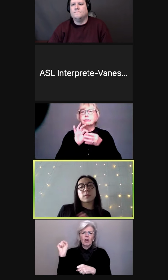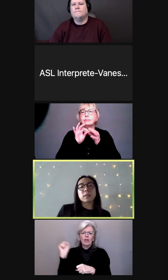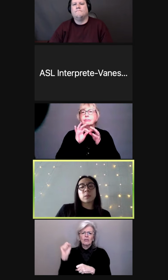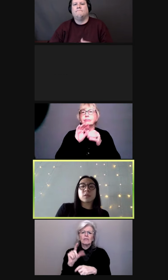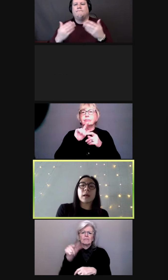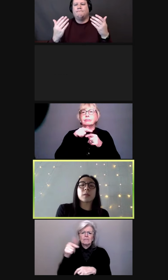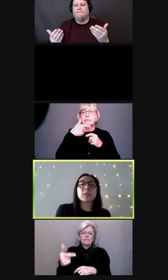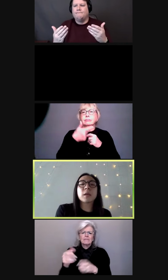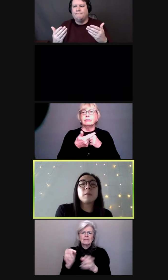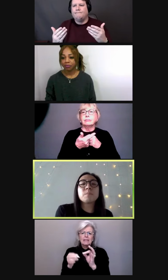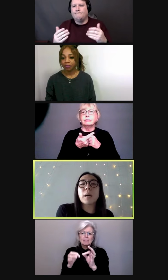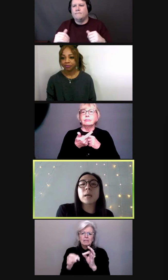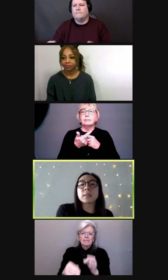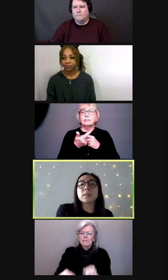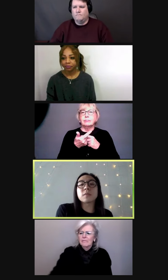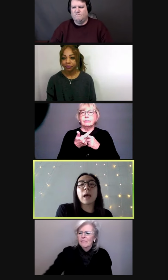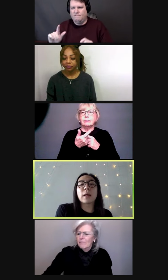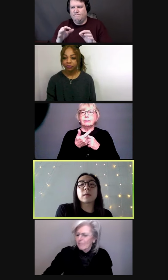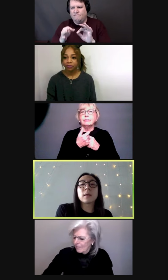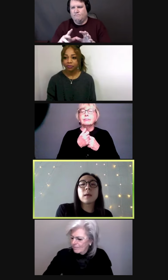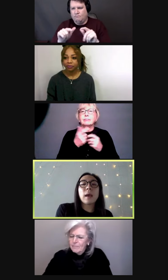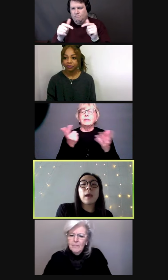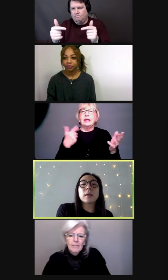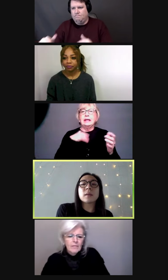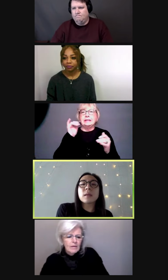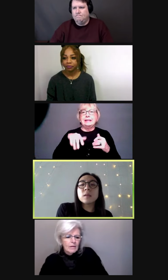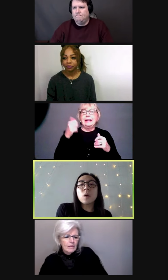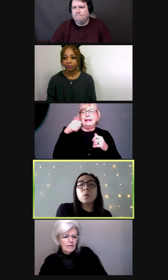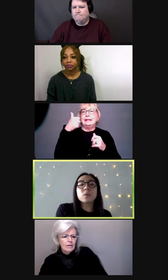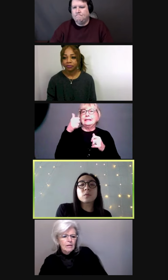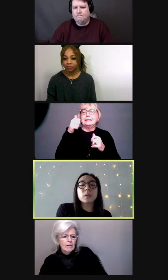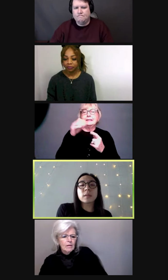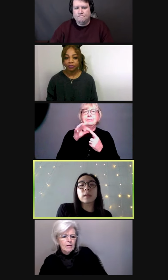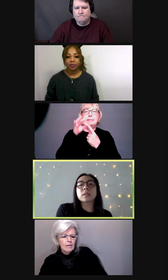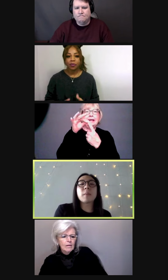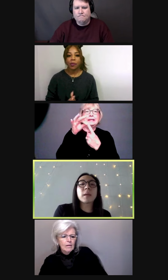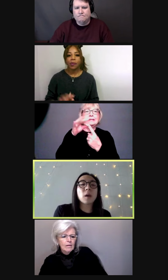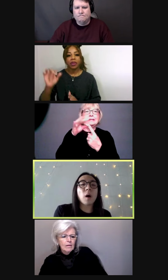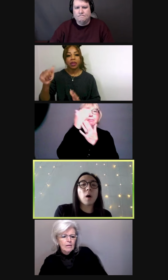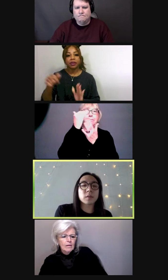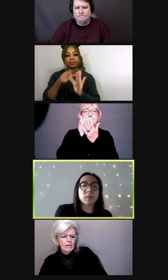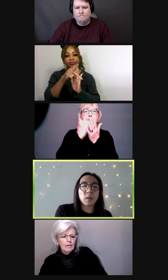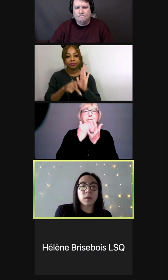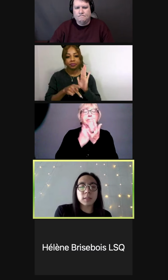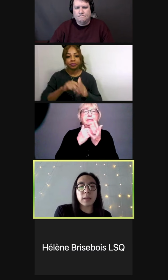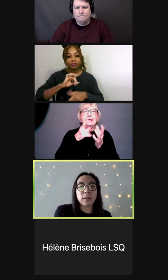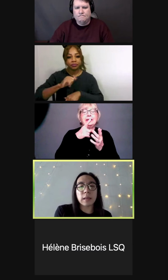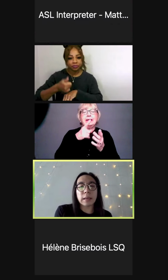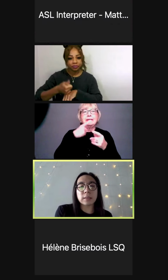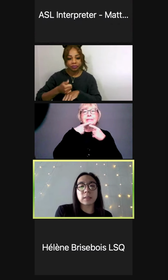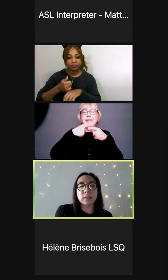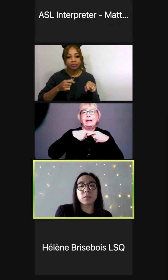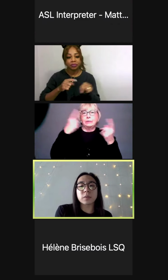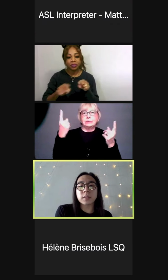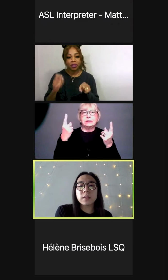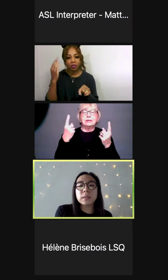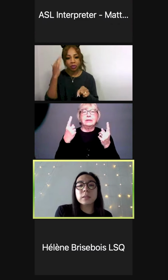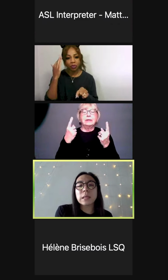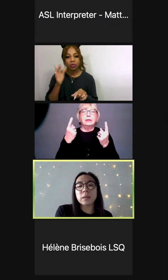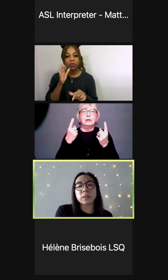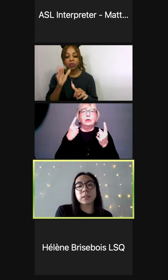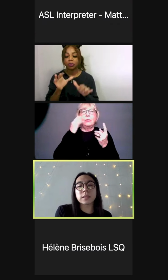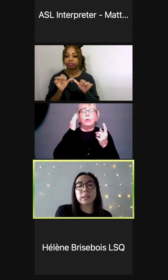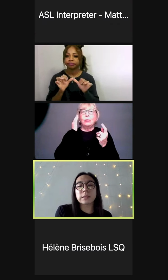Ce sont les dix principes qui ont été lancés par Sins and Valid et nous savons que c'est